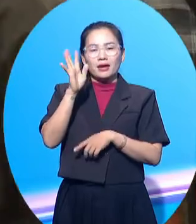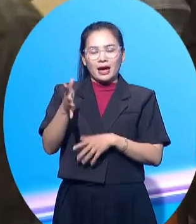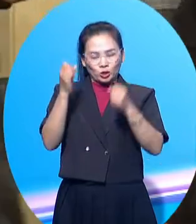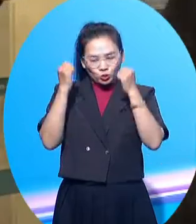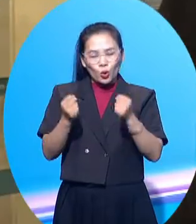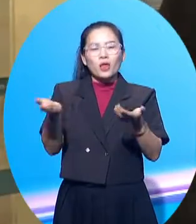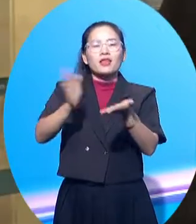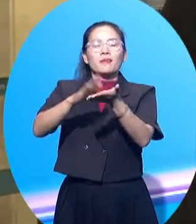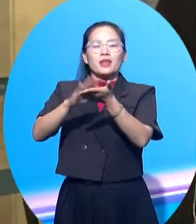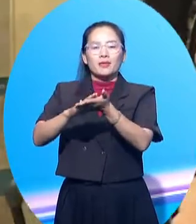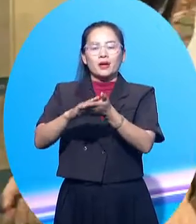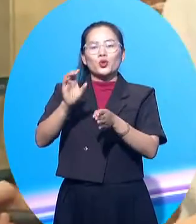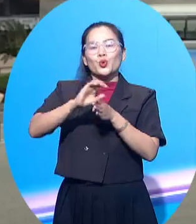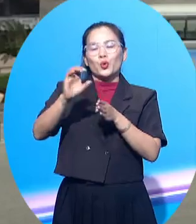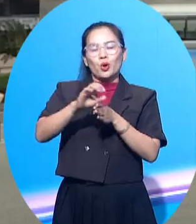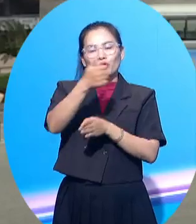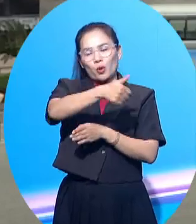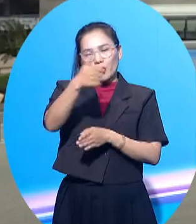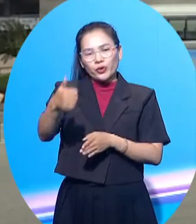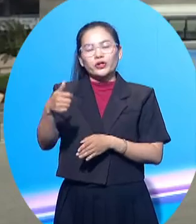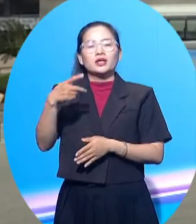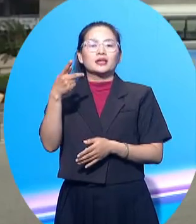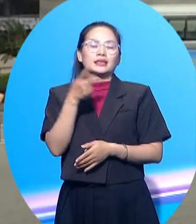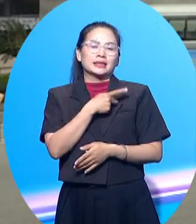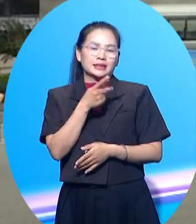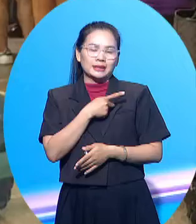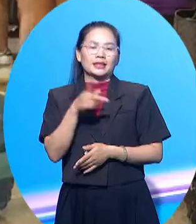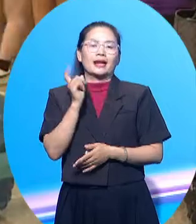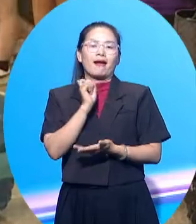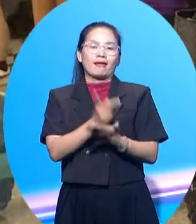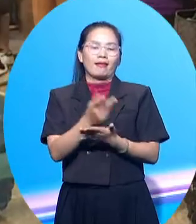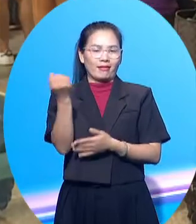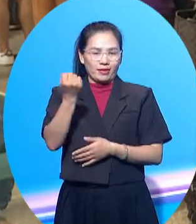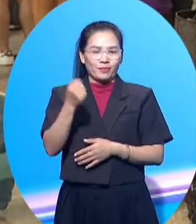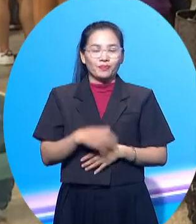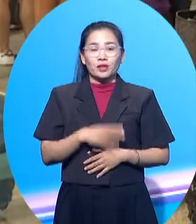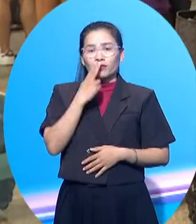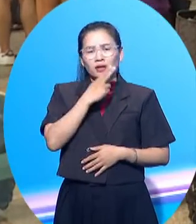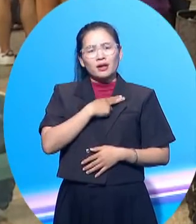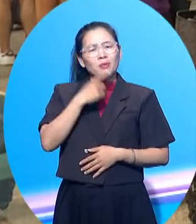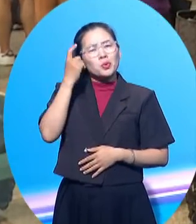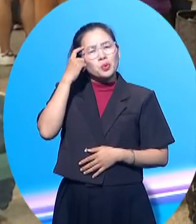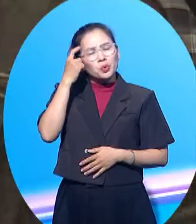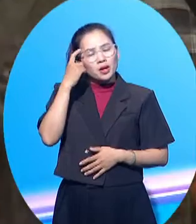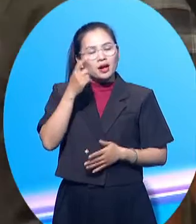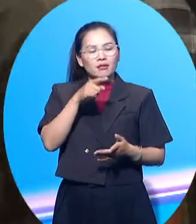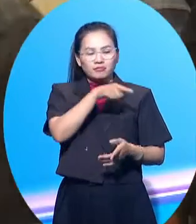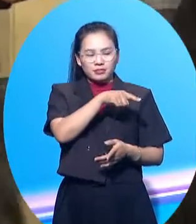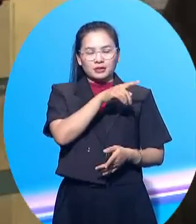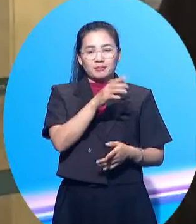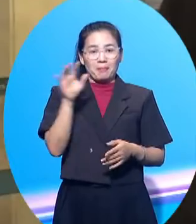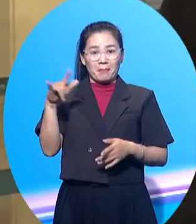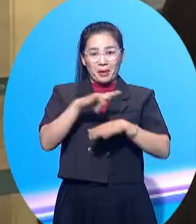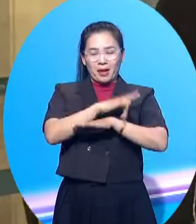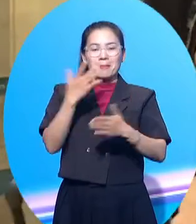hè và 299.000 ghế trong nửa cuối năm 2024. Vietnam Airlines dự kiến sẽ khai thác Airbus